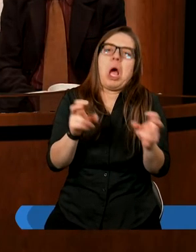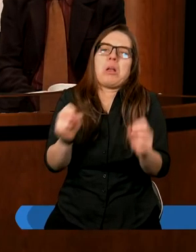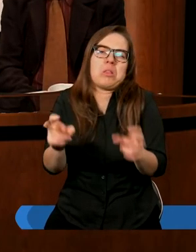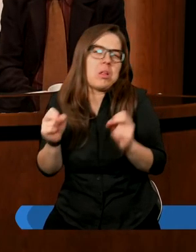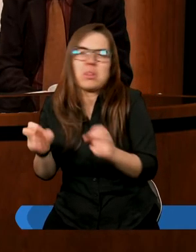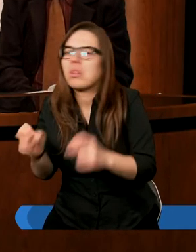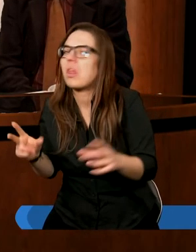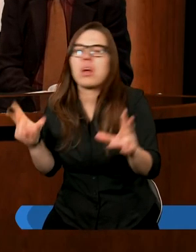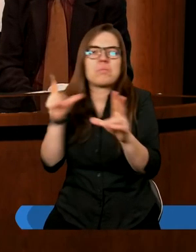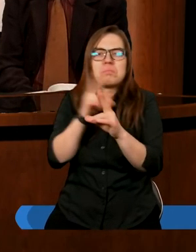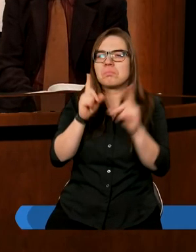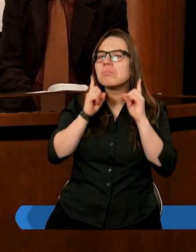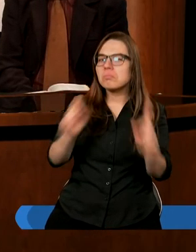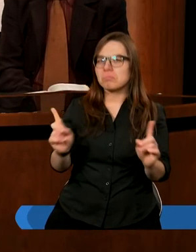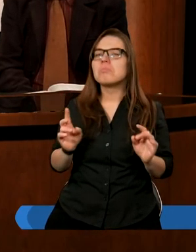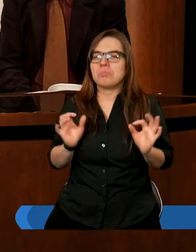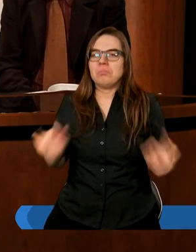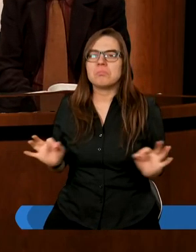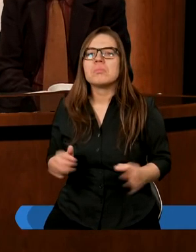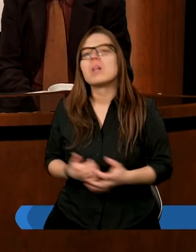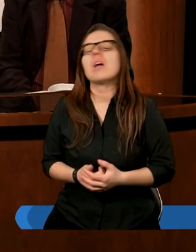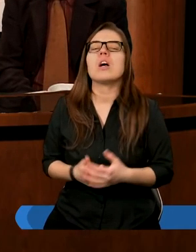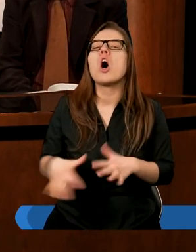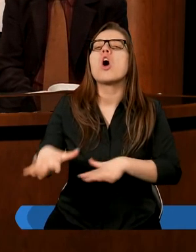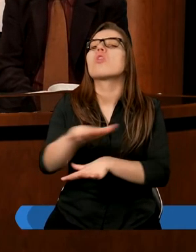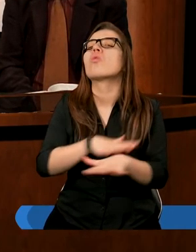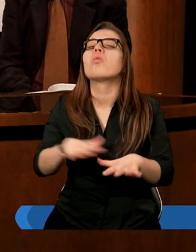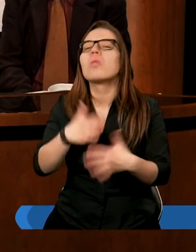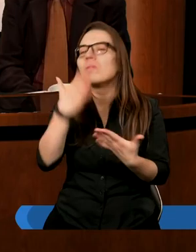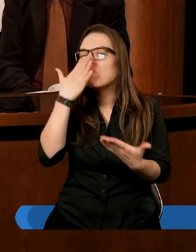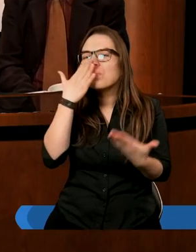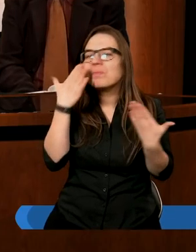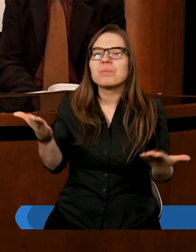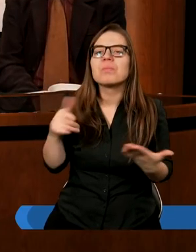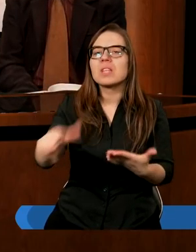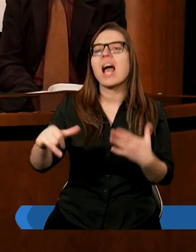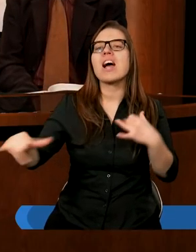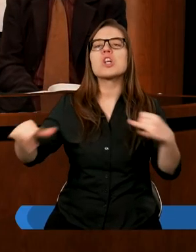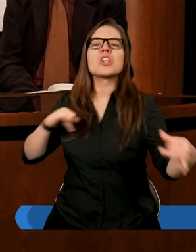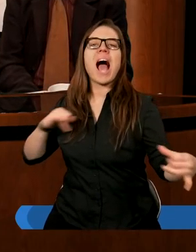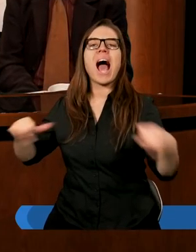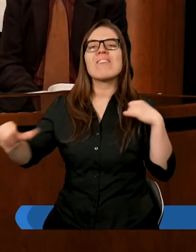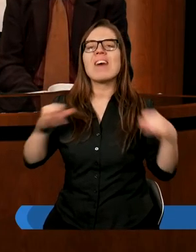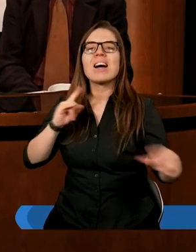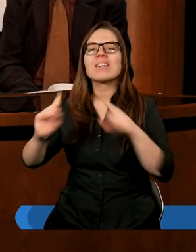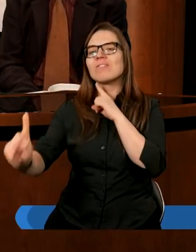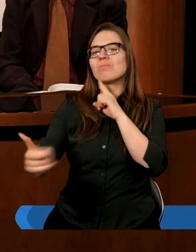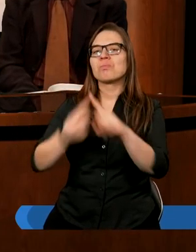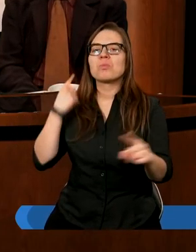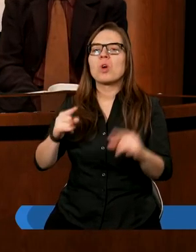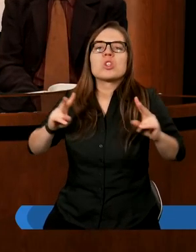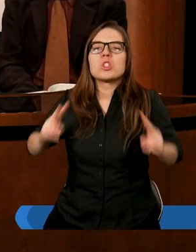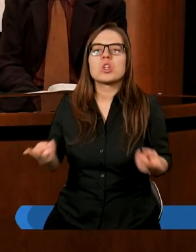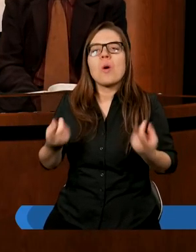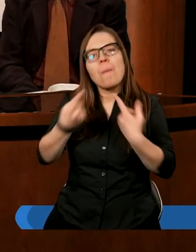Oczywiście. I w jakim duchu mamy to szafarstwo